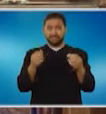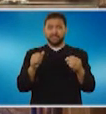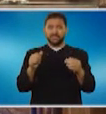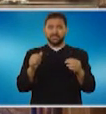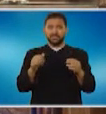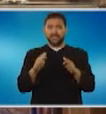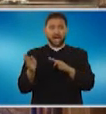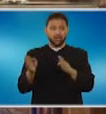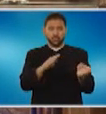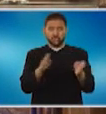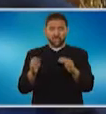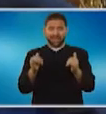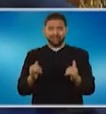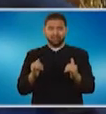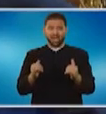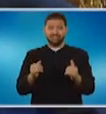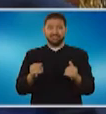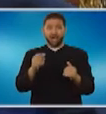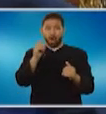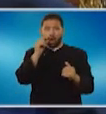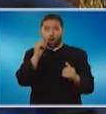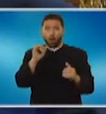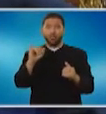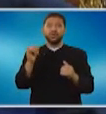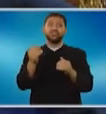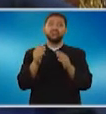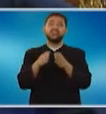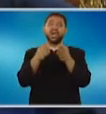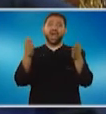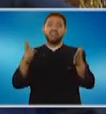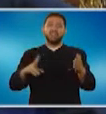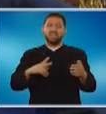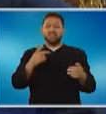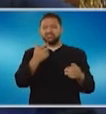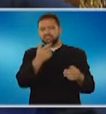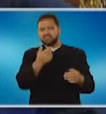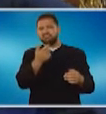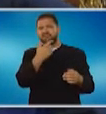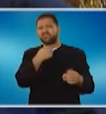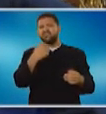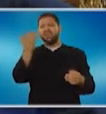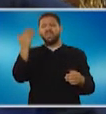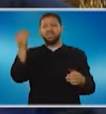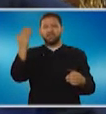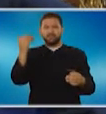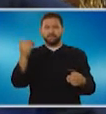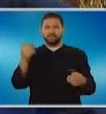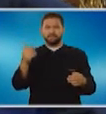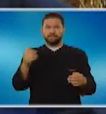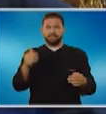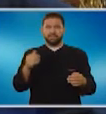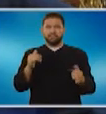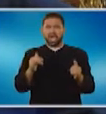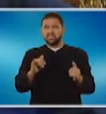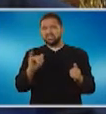aceasta om și carte trebuie spus e veche. Astăzi puțin probabil că cineva ar mai